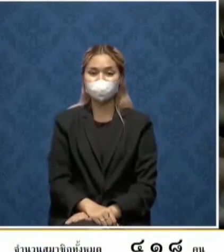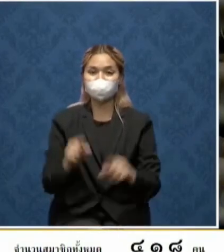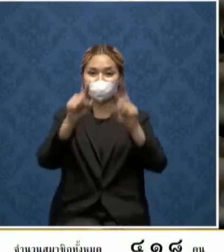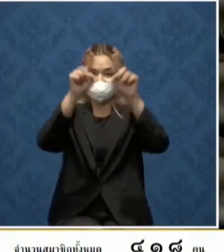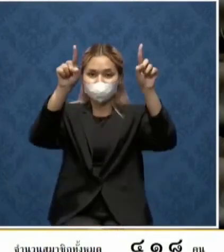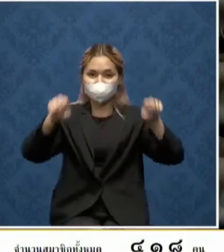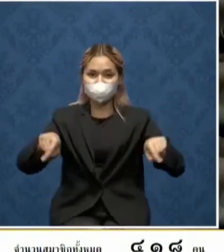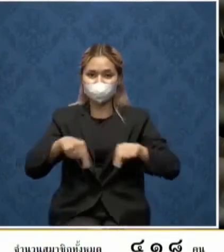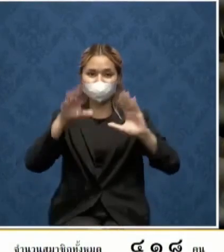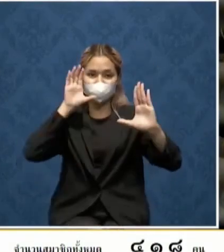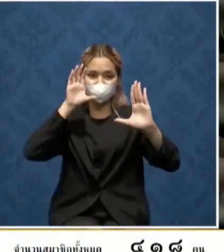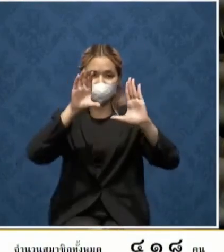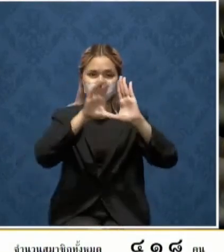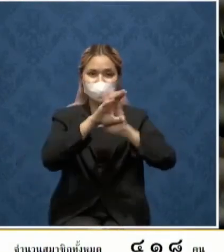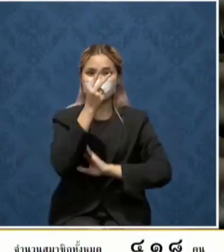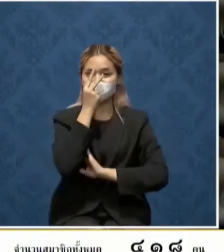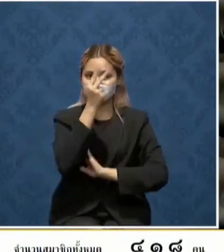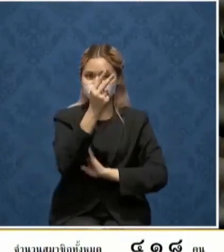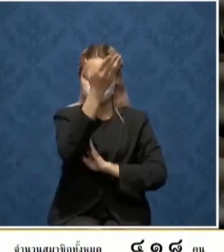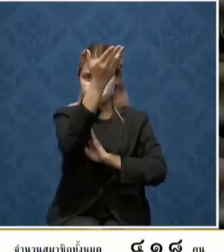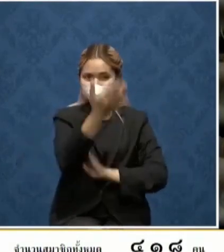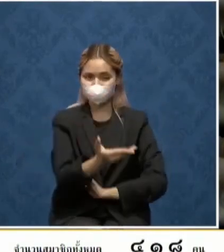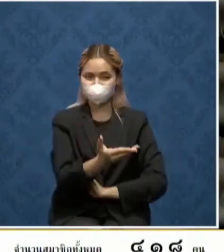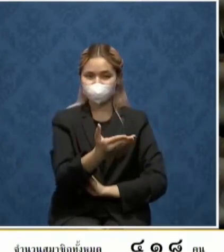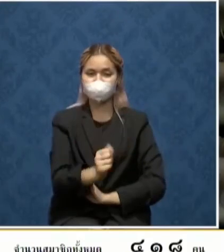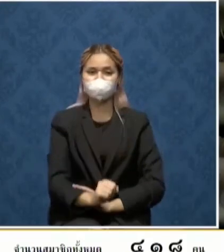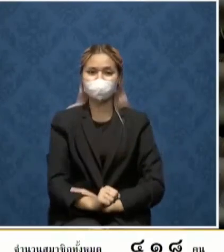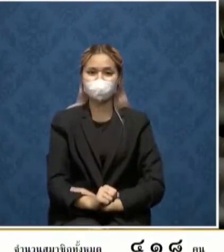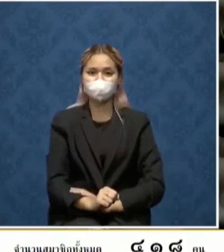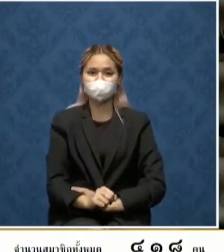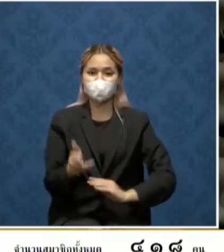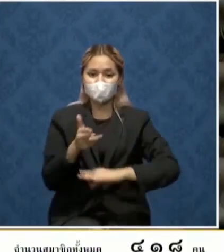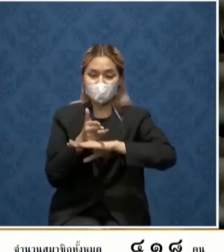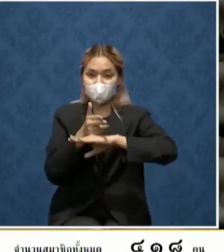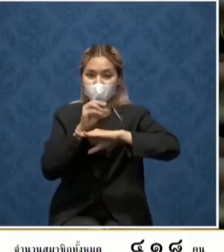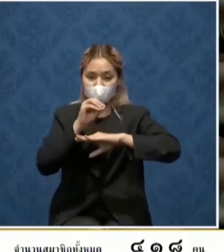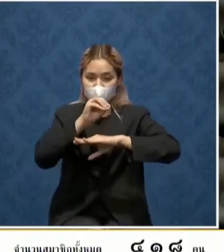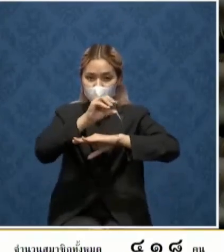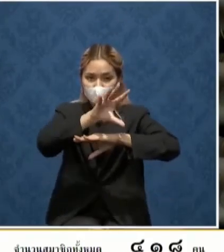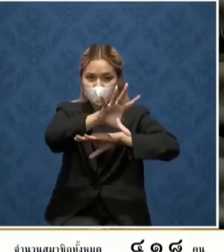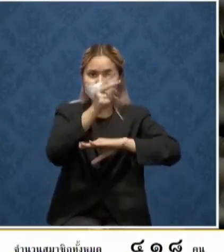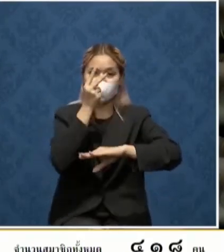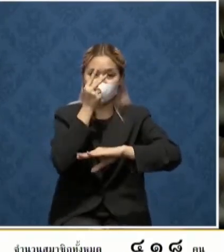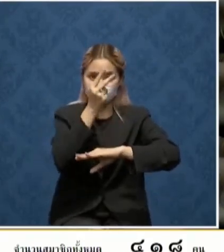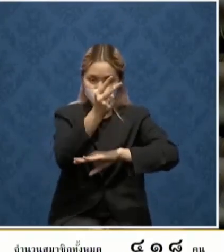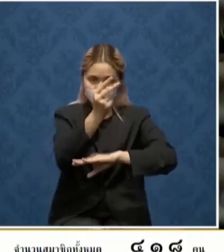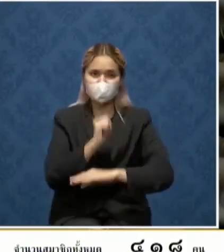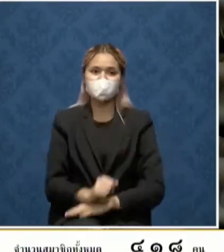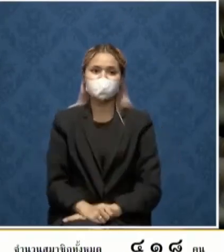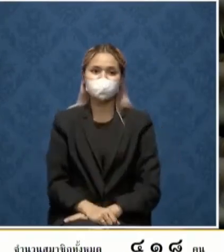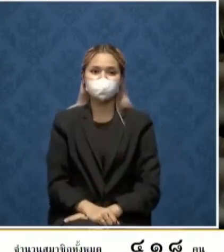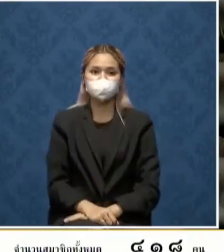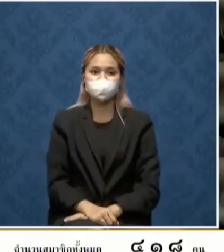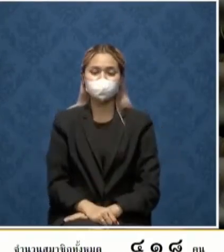นี่เป็นภาพ แปนเรือสุขโถไทยกลองชวยสมมาหนอยนะครับนี่คอภาพแปลลี่อรสุขโโไท ท